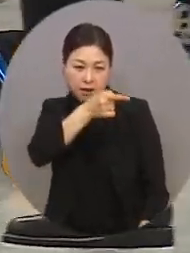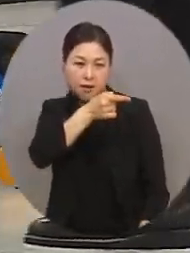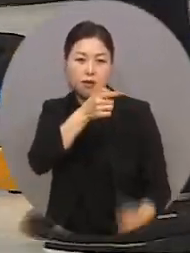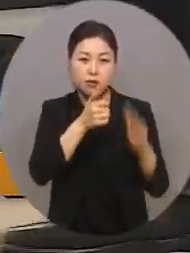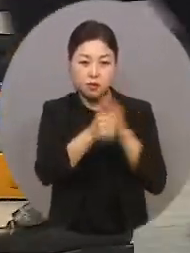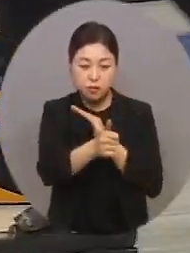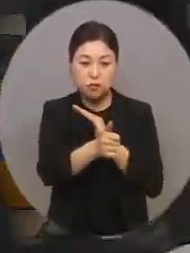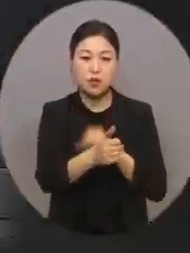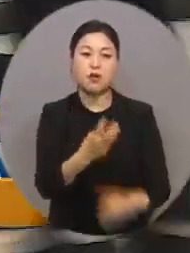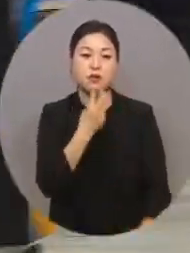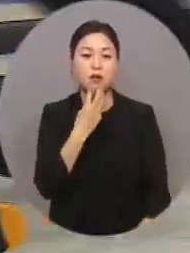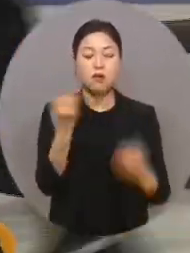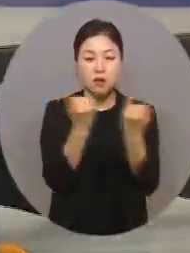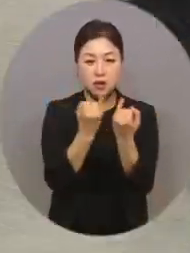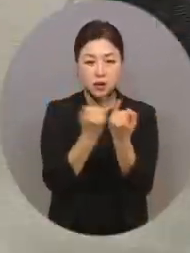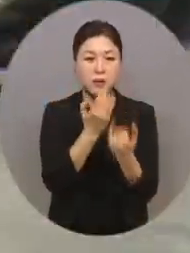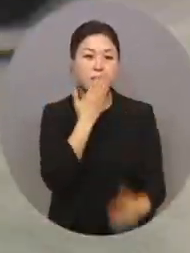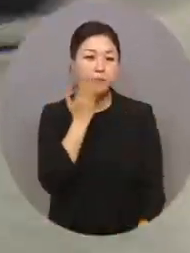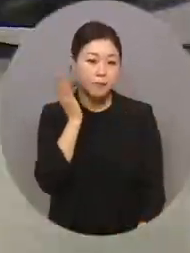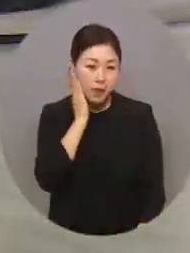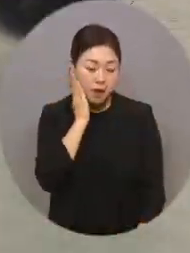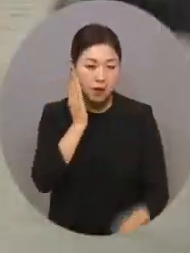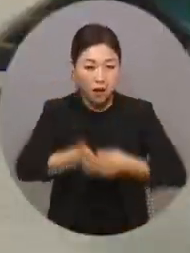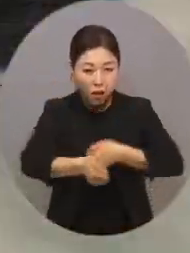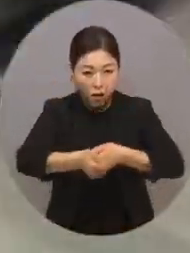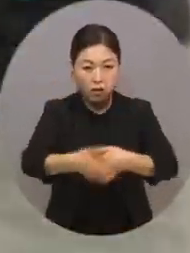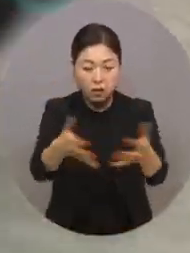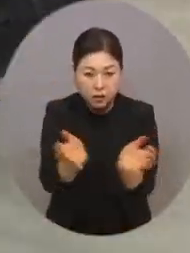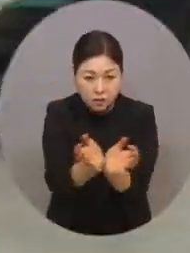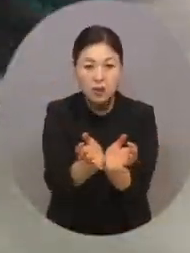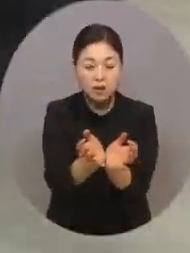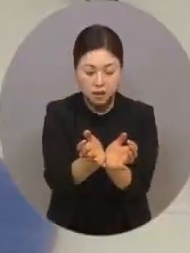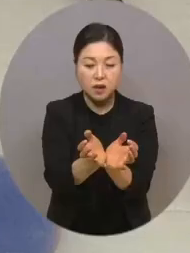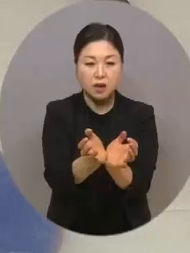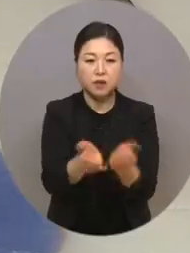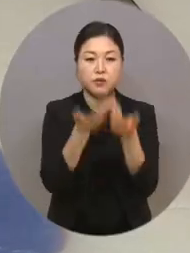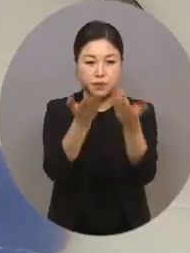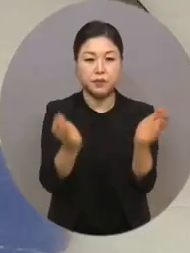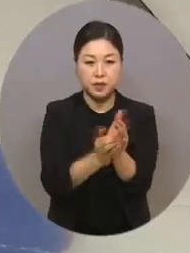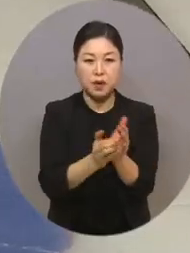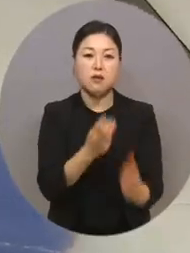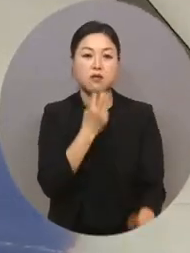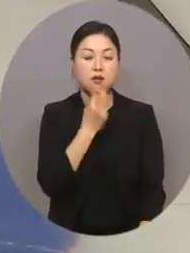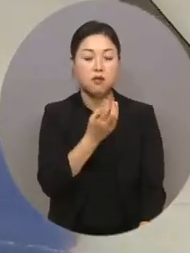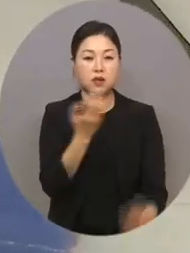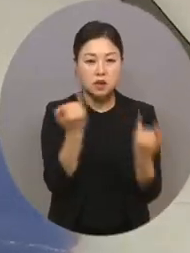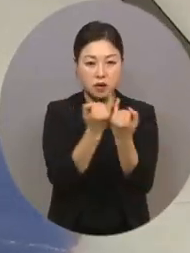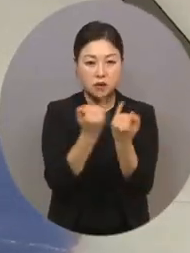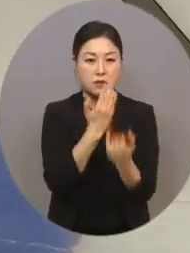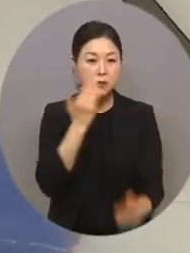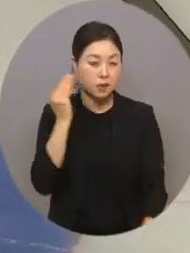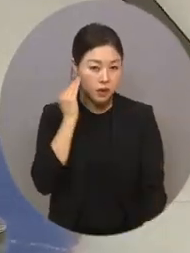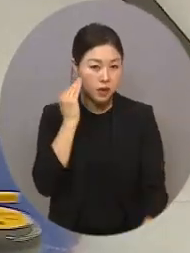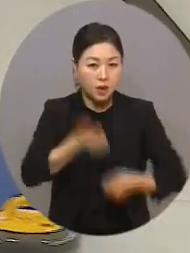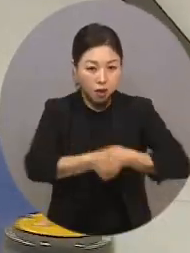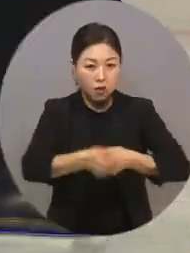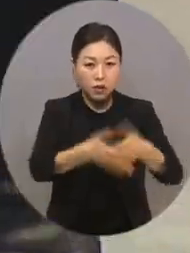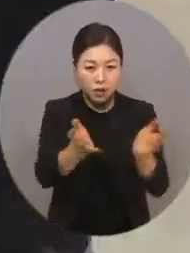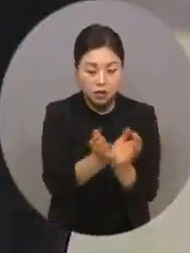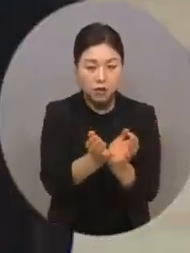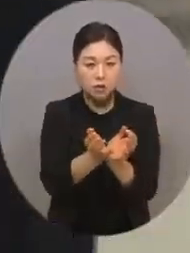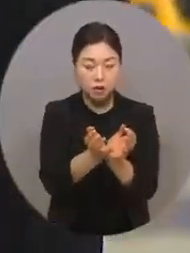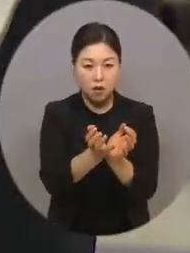서울 여자청각장애인 컬링팀에게 수여됐습니다. 서울 여자청각장애인 컬링팀 선수들은 모두